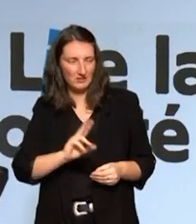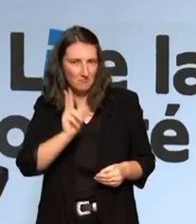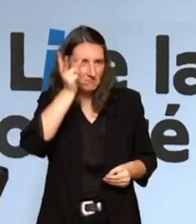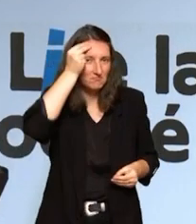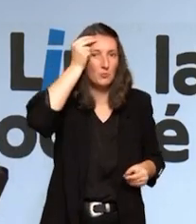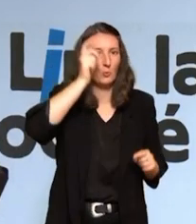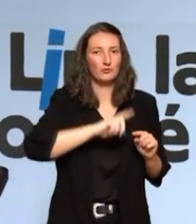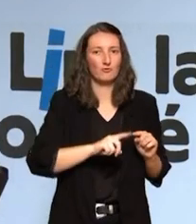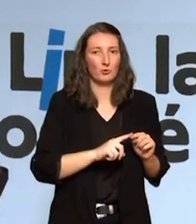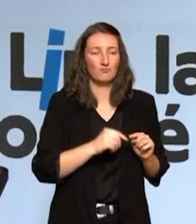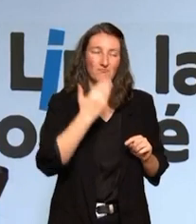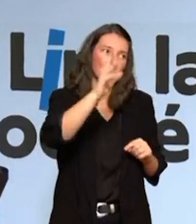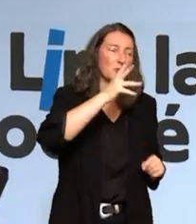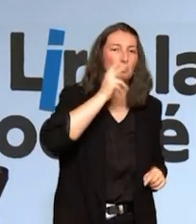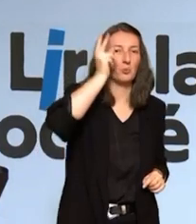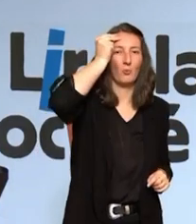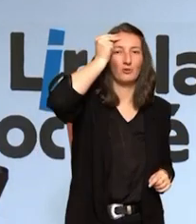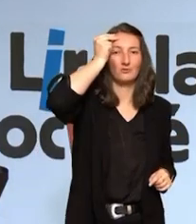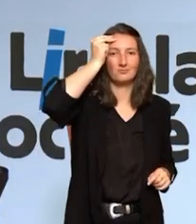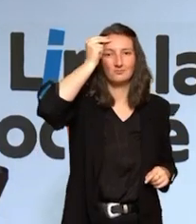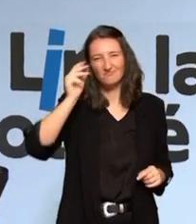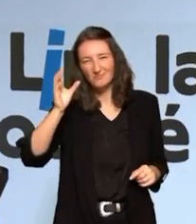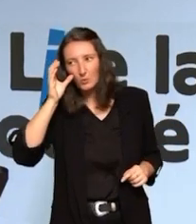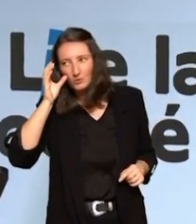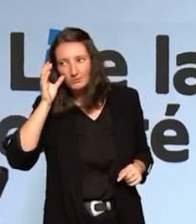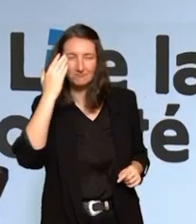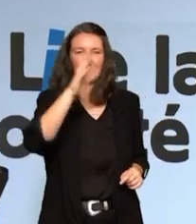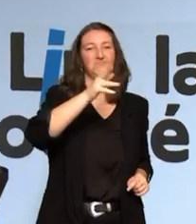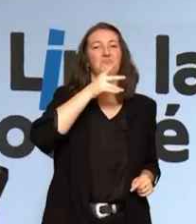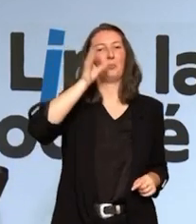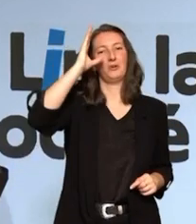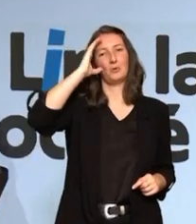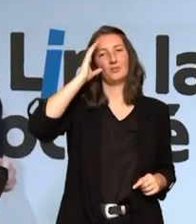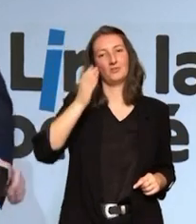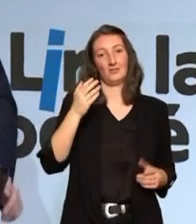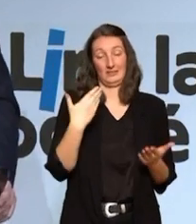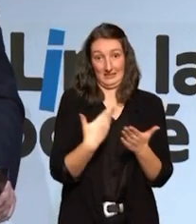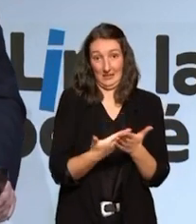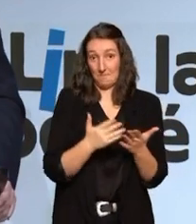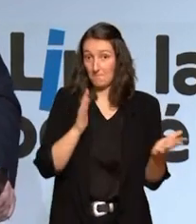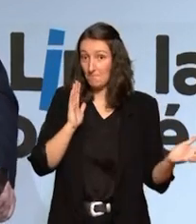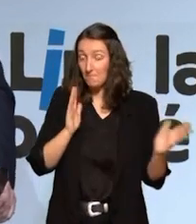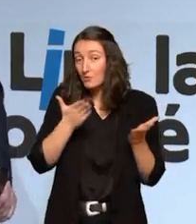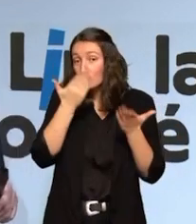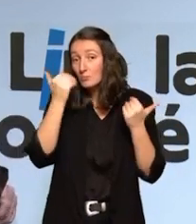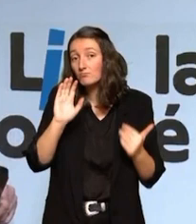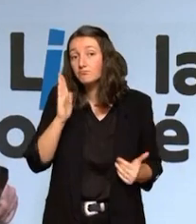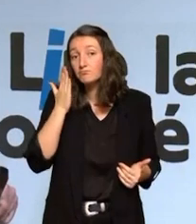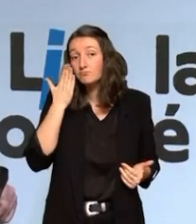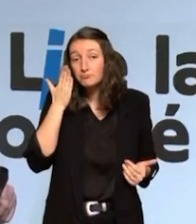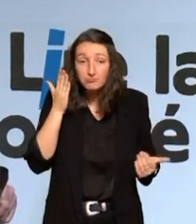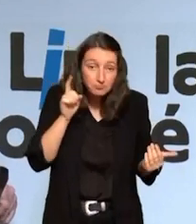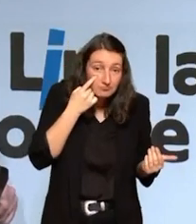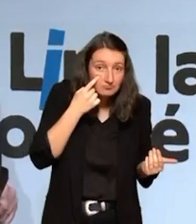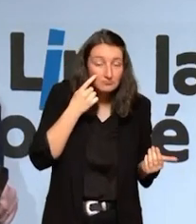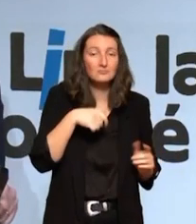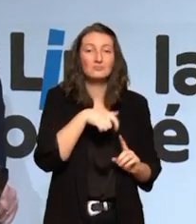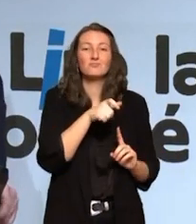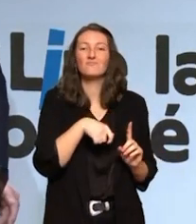passage d'ailleurs à propos de trahison et de mystère, je ne sais pas si vous le savez, mais que le grand traducteur de l'œuvre de Marcel Proust en